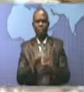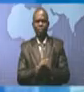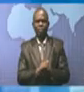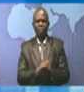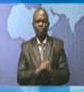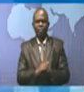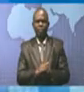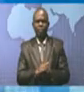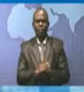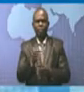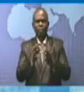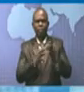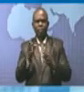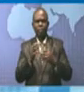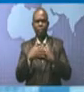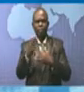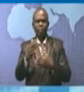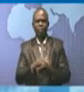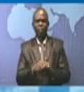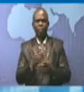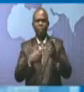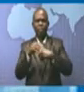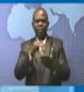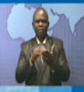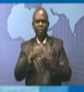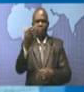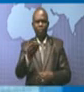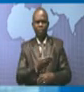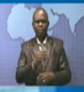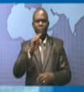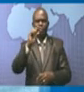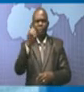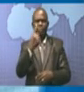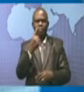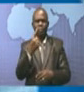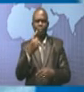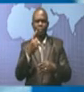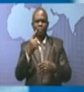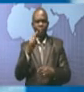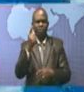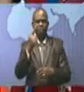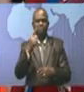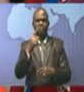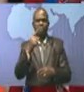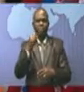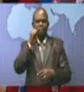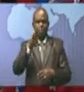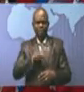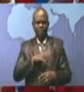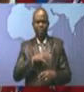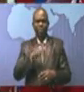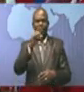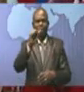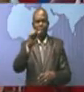pour le sommaire. Encore une fois, bienvenue. La première dame, Angeline Ndayishimiye, est en visite à Cuba